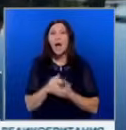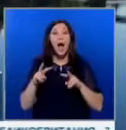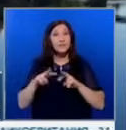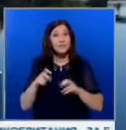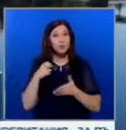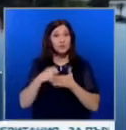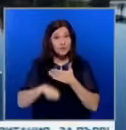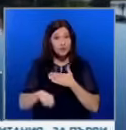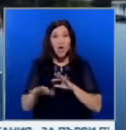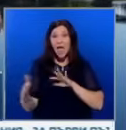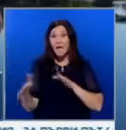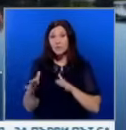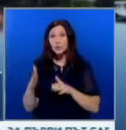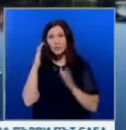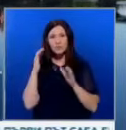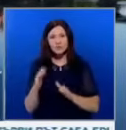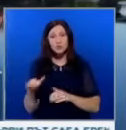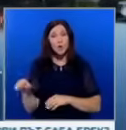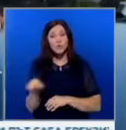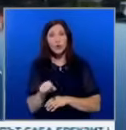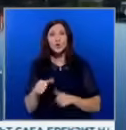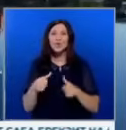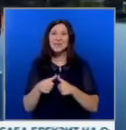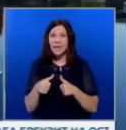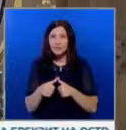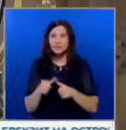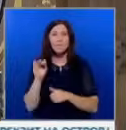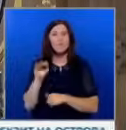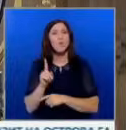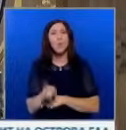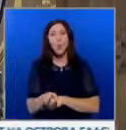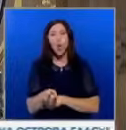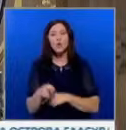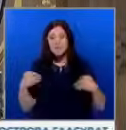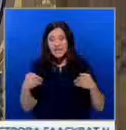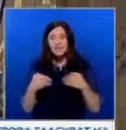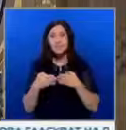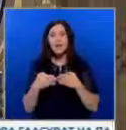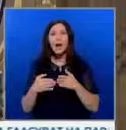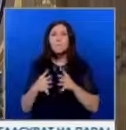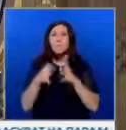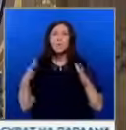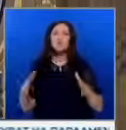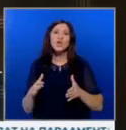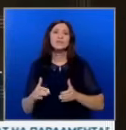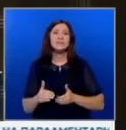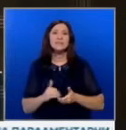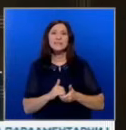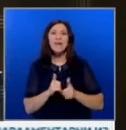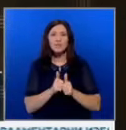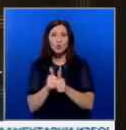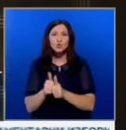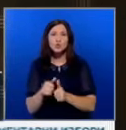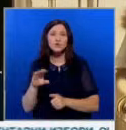Анализатори твърдят, че евентуално правителство, ръководено от лейбаристите, би могло да се стреми към повече сътрудничество с Европейския съюз